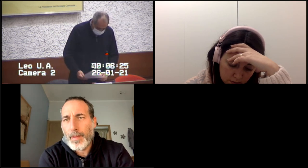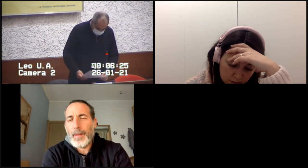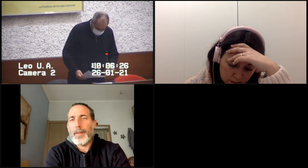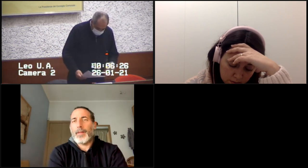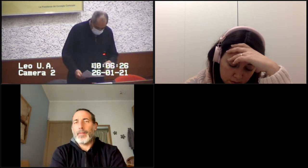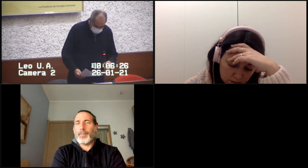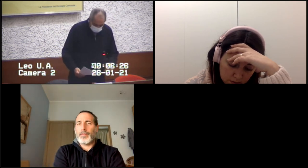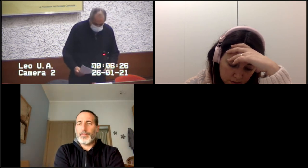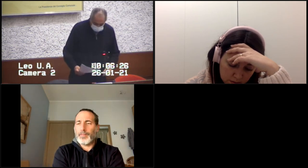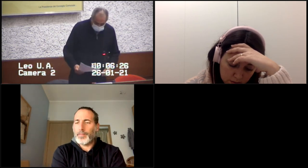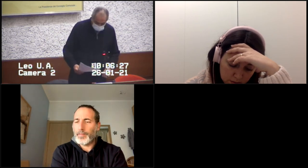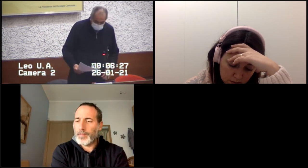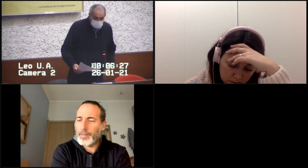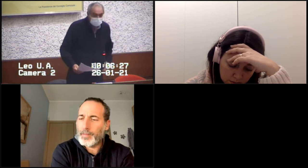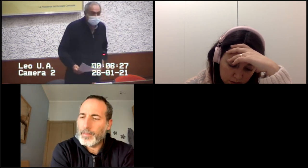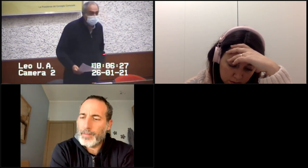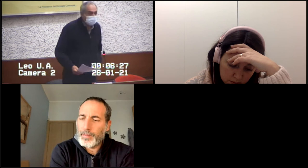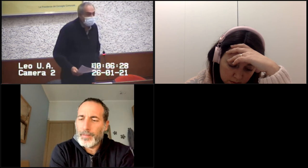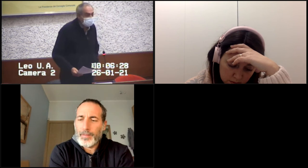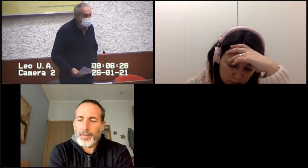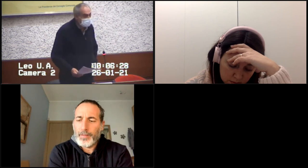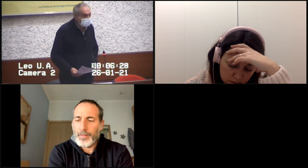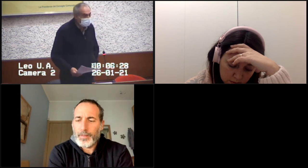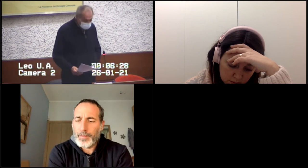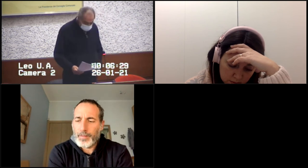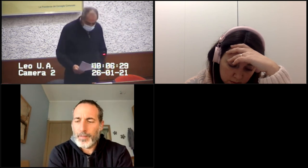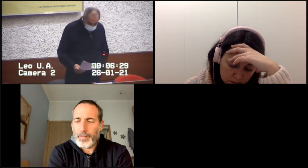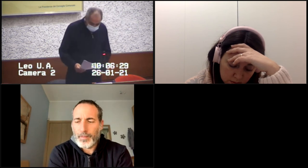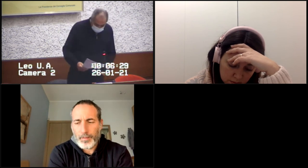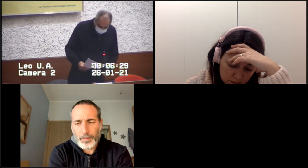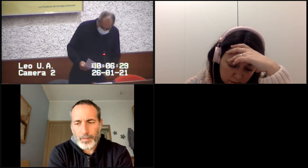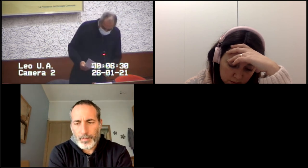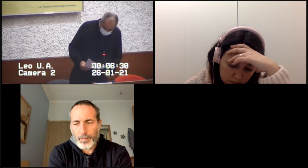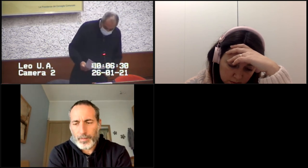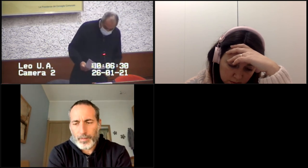comunque, entriamo nel merito della delibera.